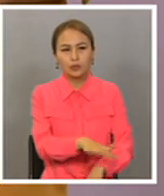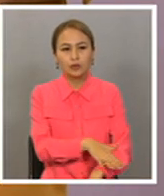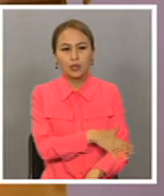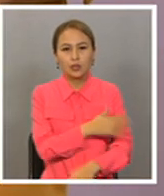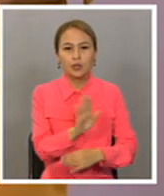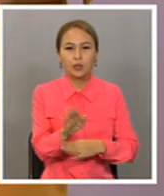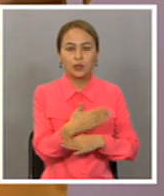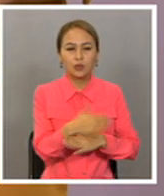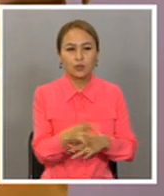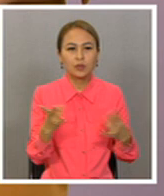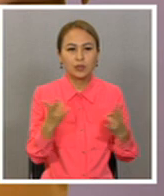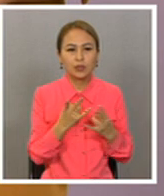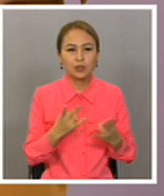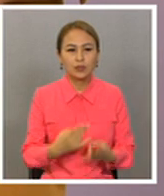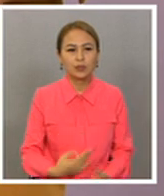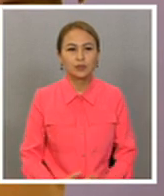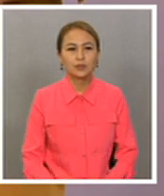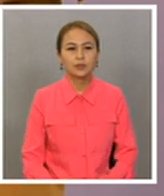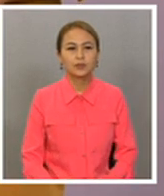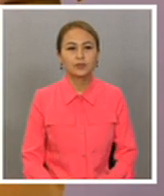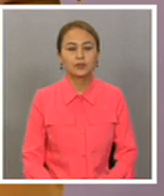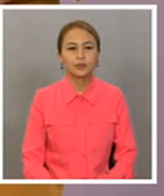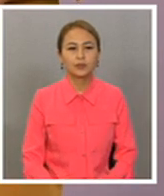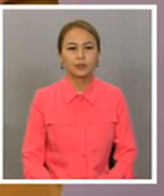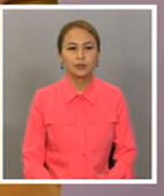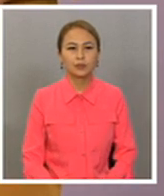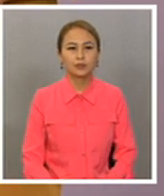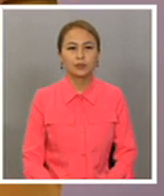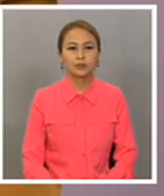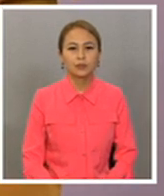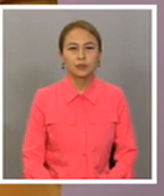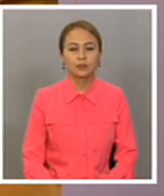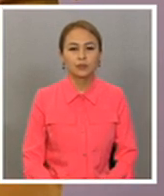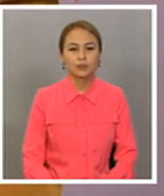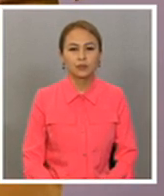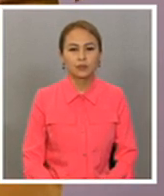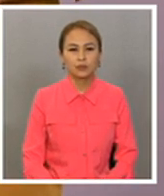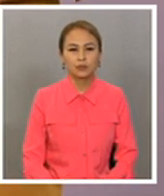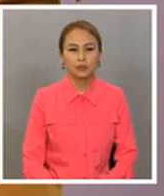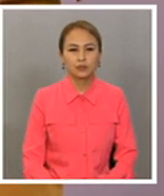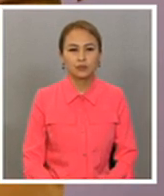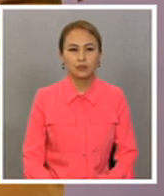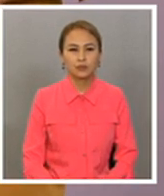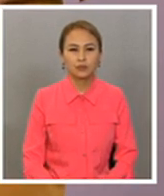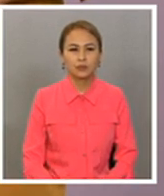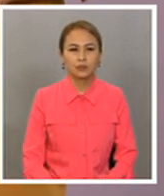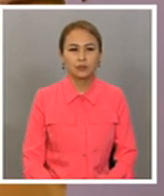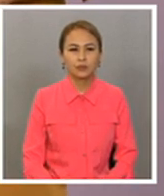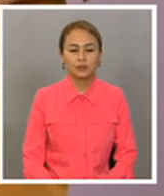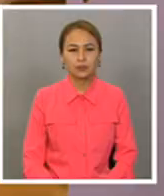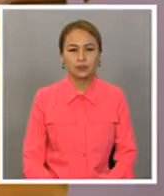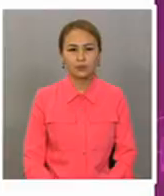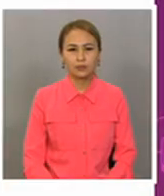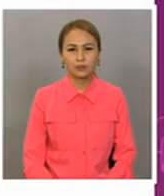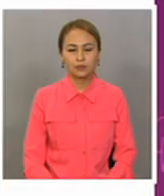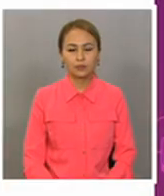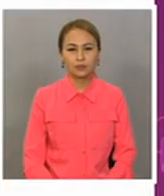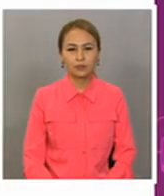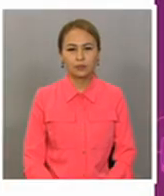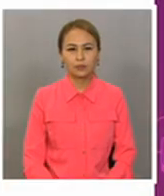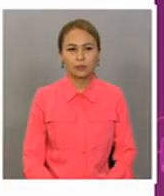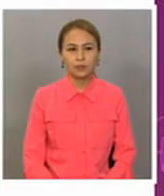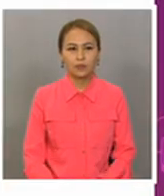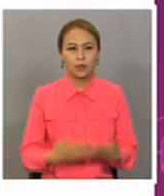екен. Жарайсыңдар балалар. Бүгінгі сабақ сендерге ұнады деп ойлаймын. Олай болса, сабағымызды қорытындылайық.